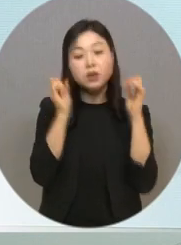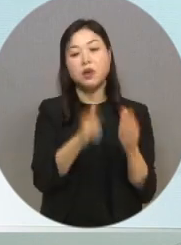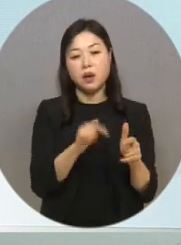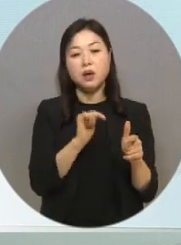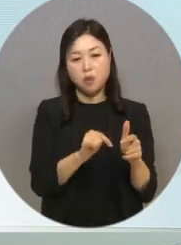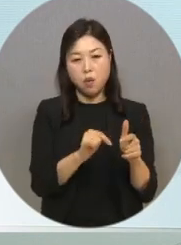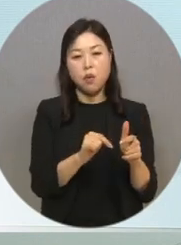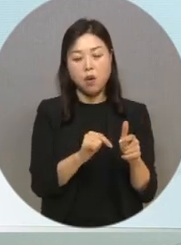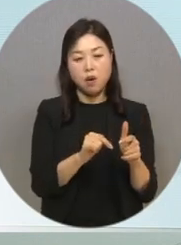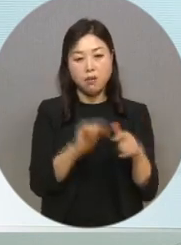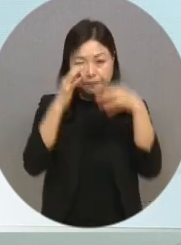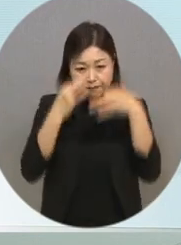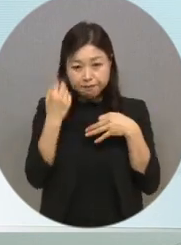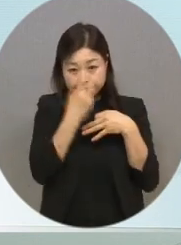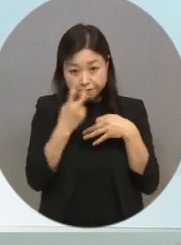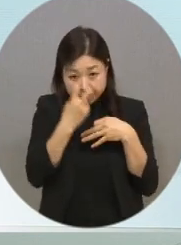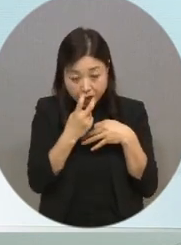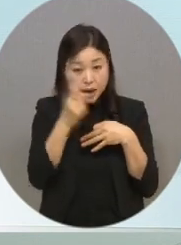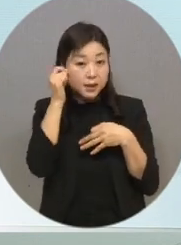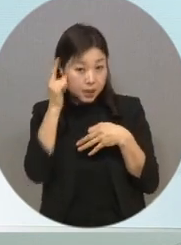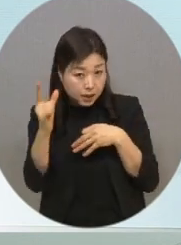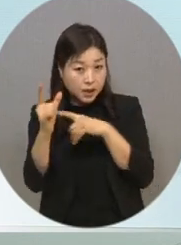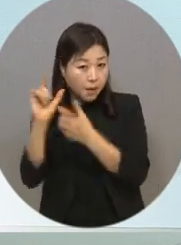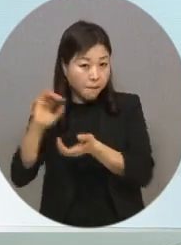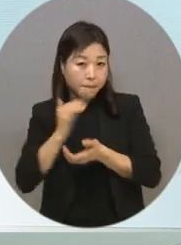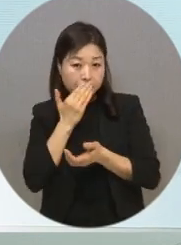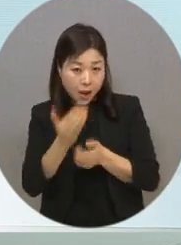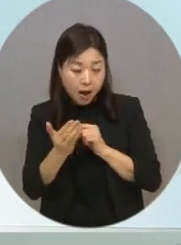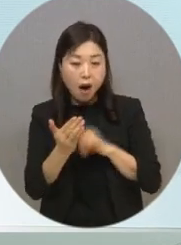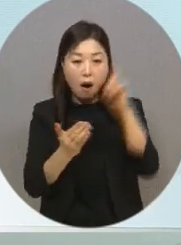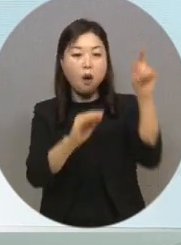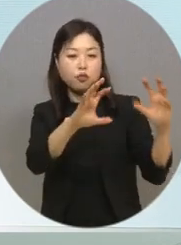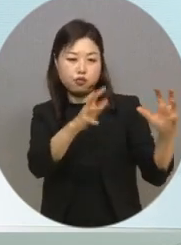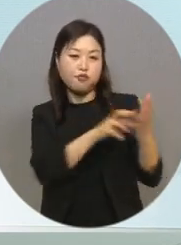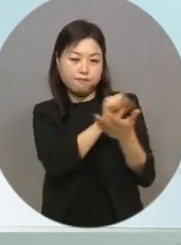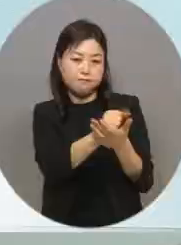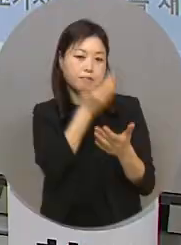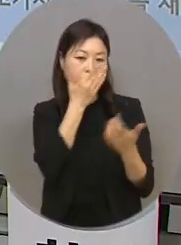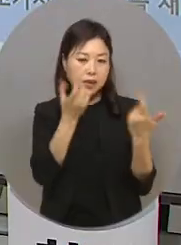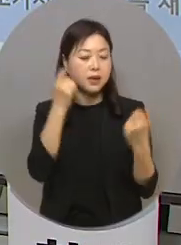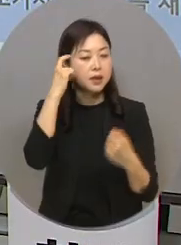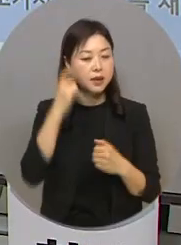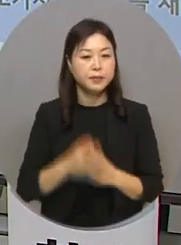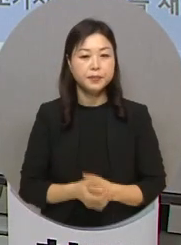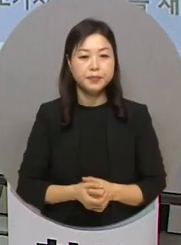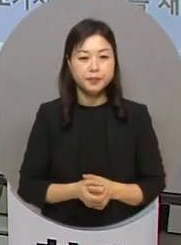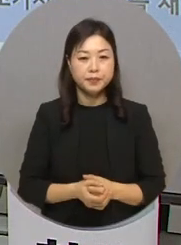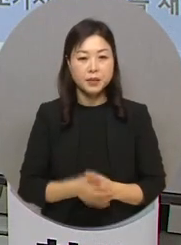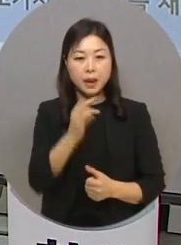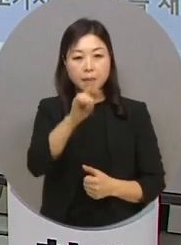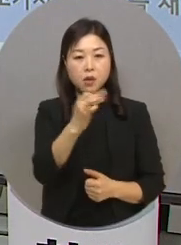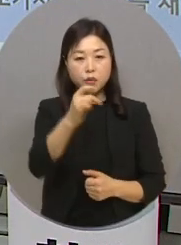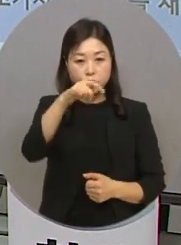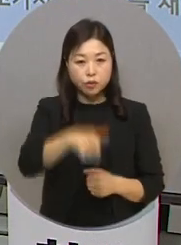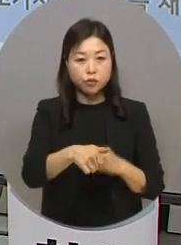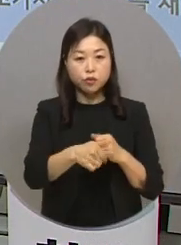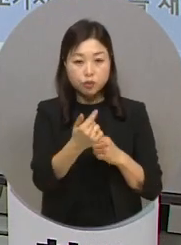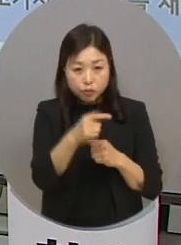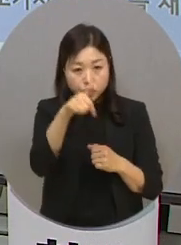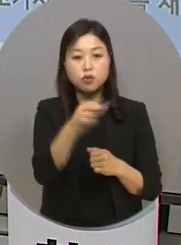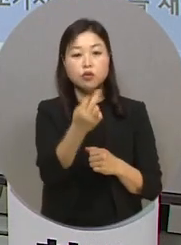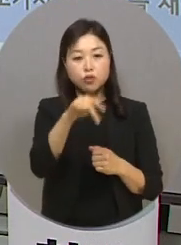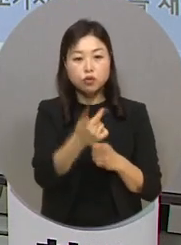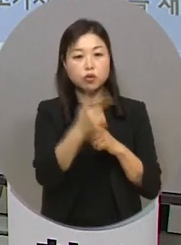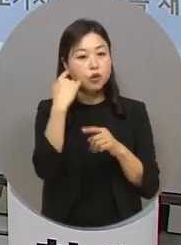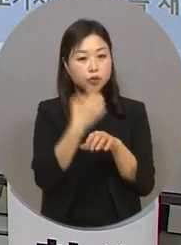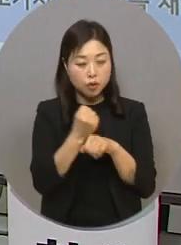그것을 통해 성찰함으로써 지혜를 얻을 수 있고 천국을 얻을 수 있다. 이렇게 봅니다. 박옥순 연구원은 언어적 재능이